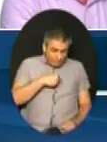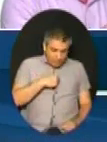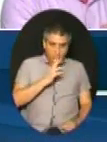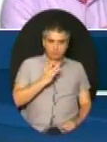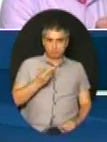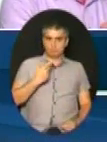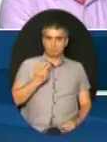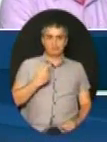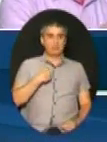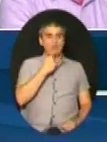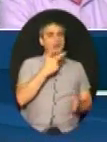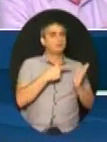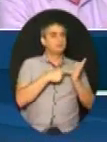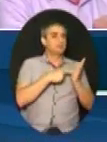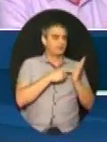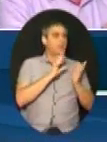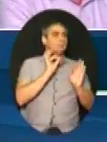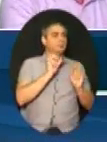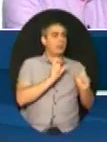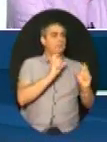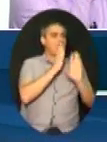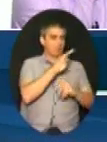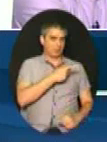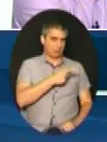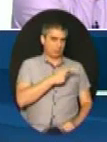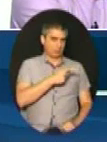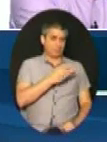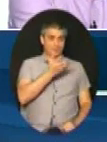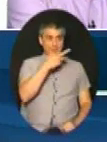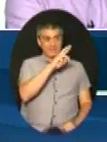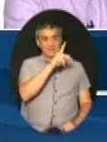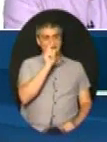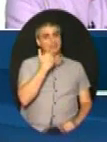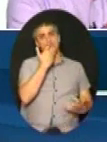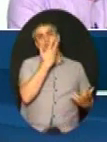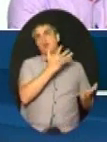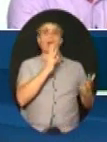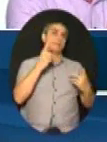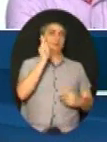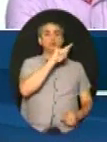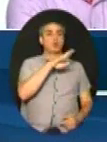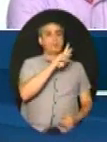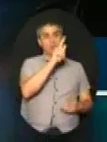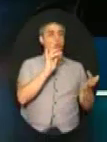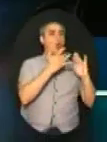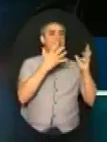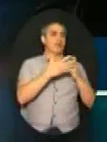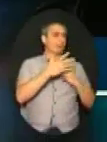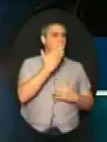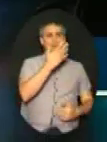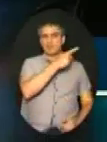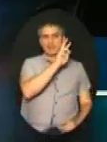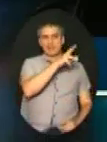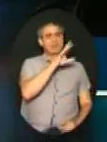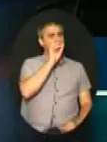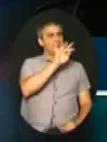מותר להסביר את המניע בין היתר בשביל למנוע את הטרור. עכשיו, לפני שריקלין יבוא ויספר לנו כמה זוהיר בהלול הוא אויב האומה, מתי ריקלין